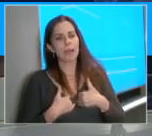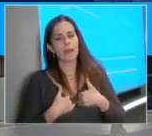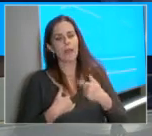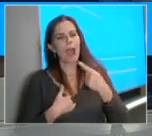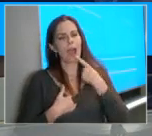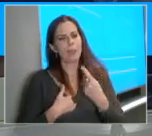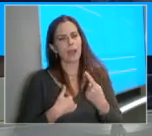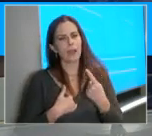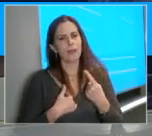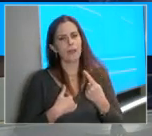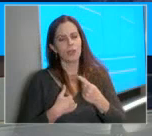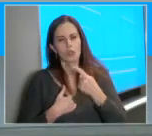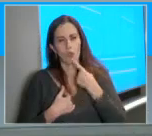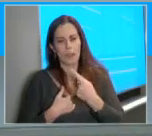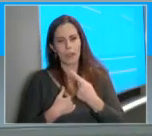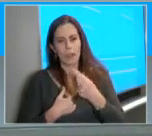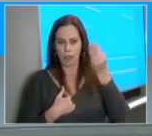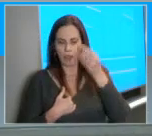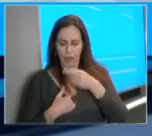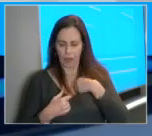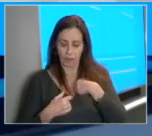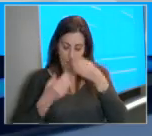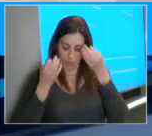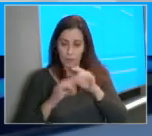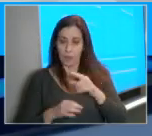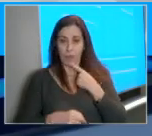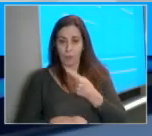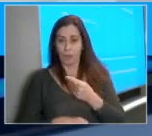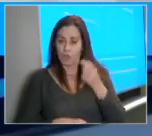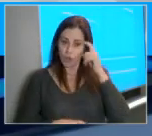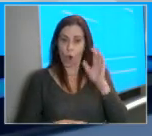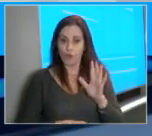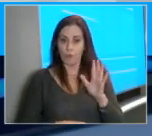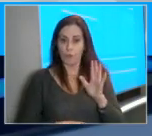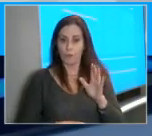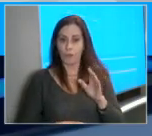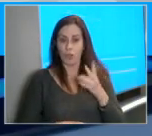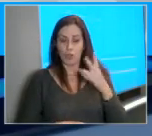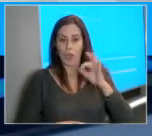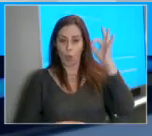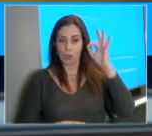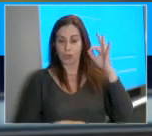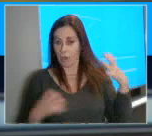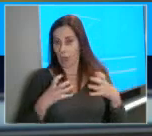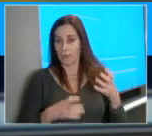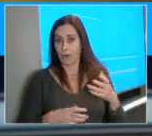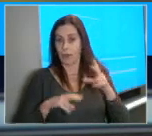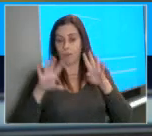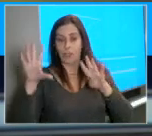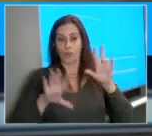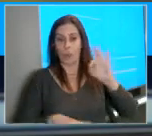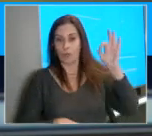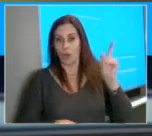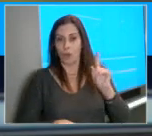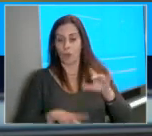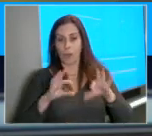הזאת שמשמיע חברים מודיעין, ואני מכבד אותו, היא טענה שחושבים 2% מהעם, ושאר